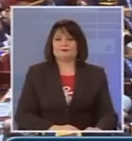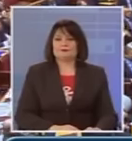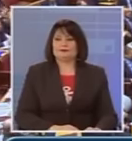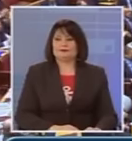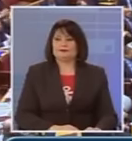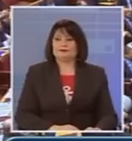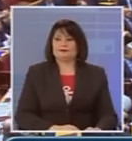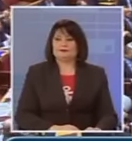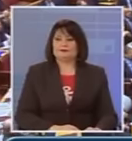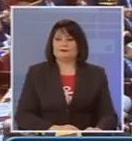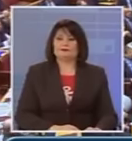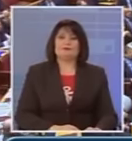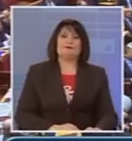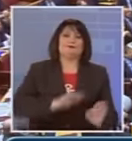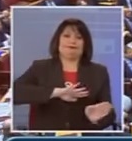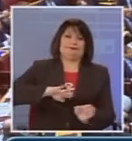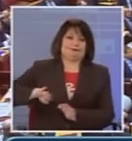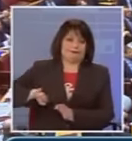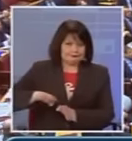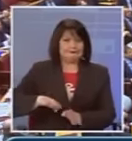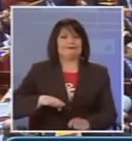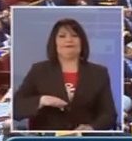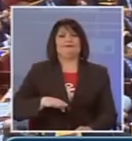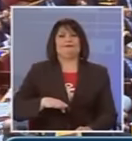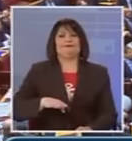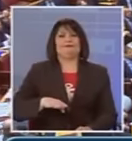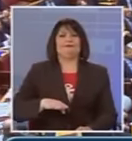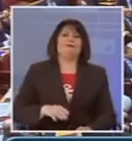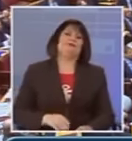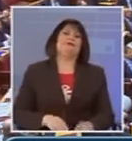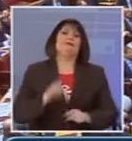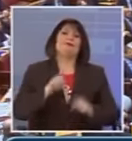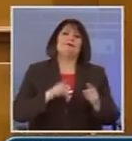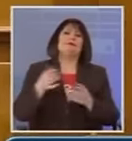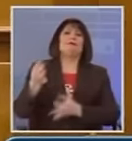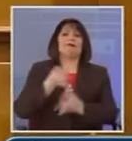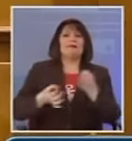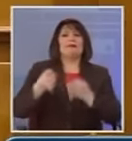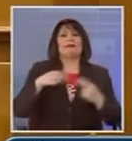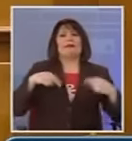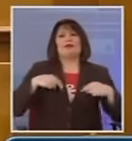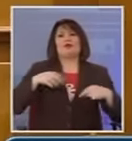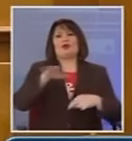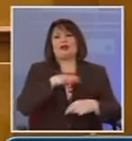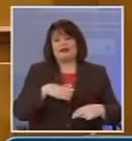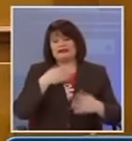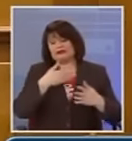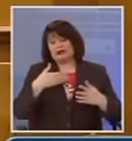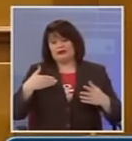Ξεπερνώ, κυρίες και κύριοι συνάδελφοι, τα φλήνα φήματα που μόλις ακούσαμε του Υπουργού Επικρατείας